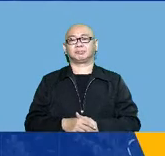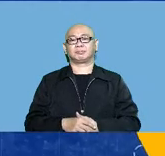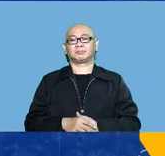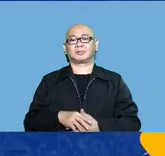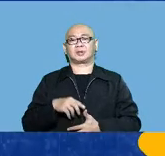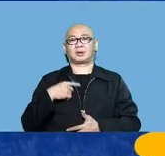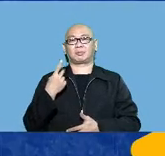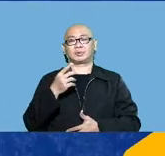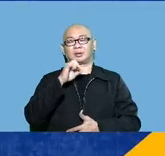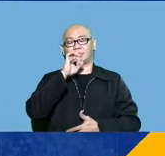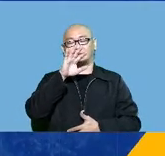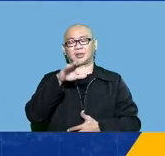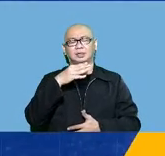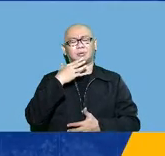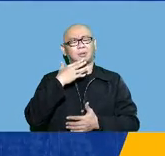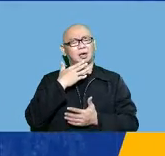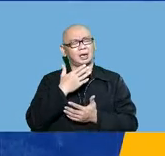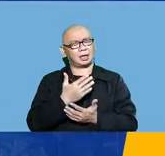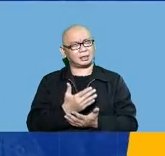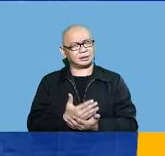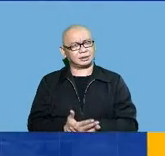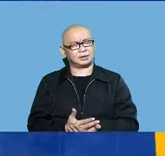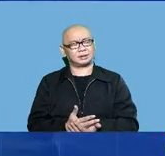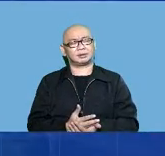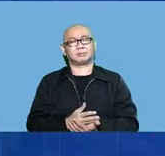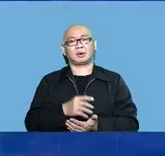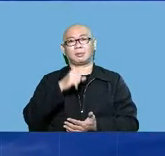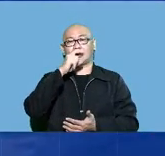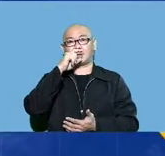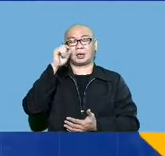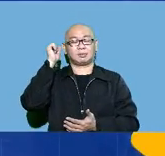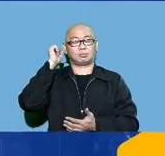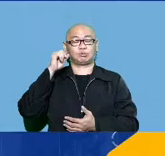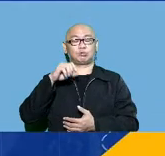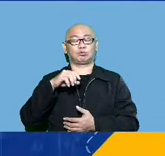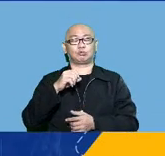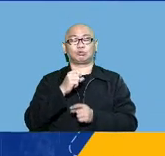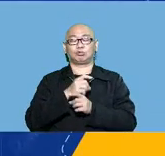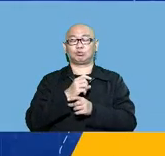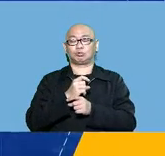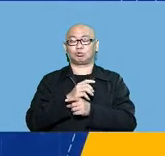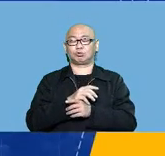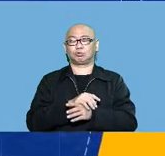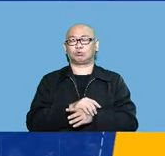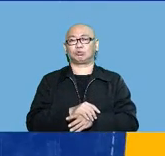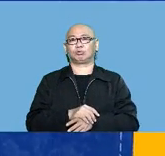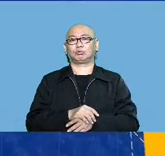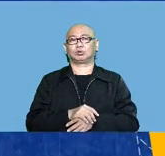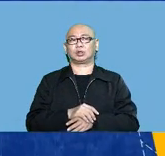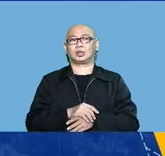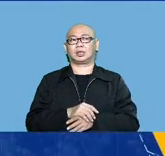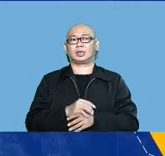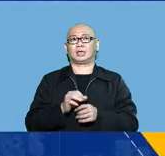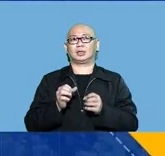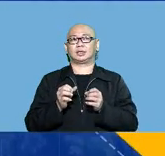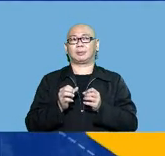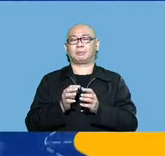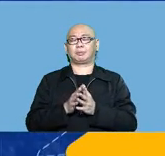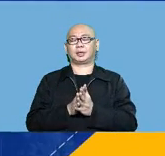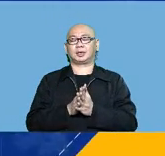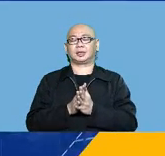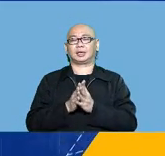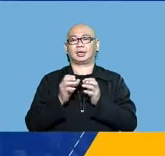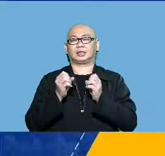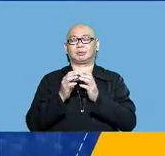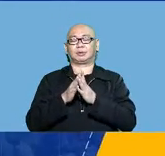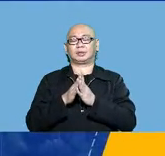Kami sampaikan juga terima kasih kepada Bapak Ibu guru di SMP Negeri 1 Comal, Pemalang